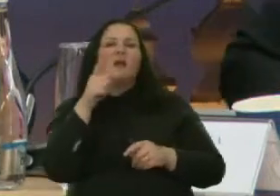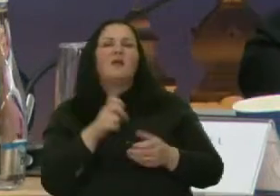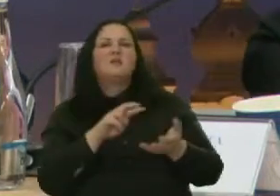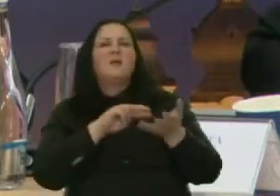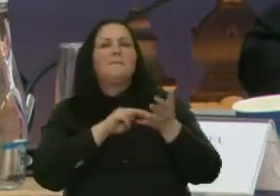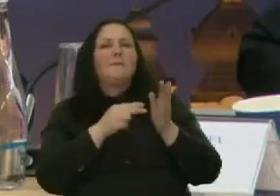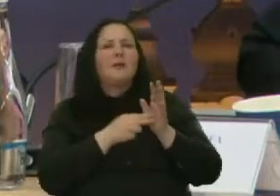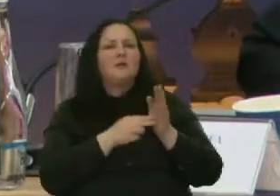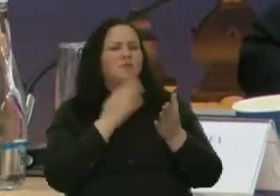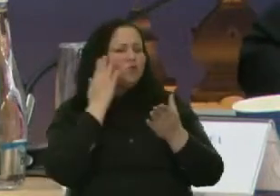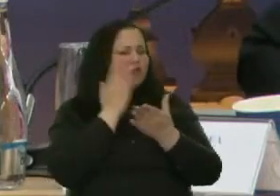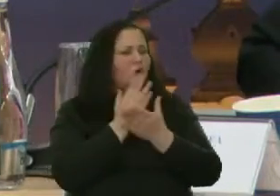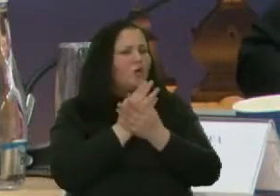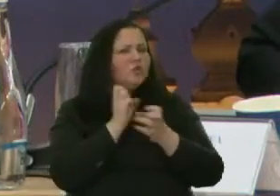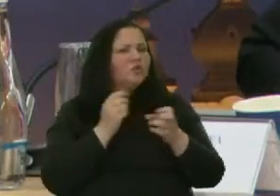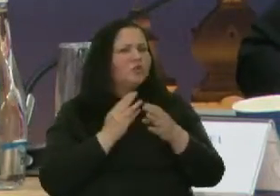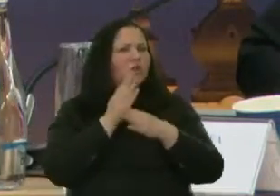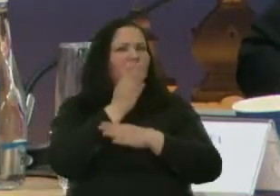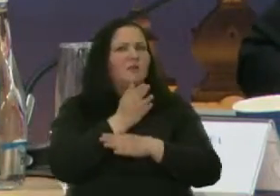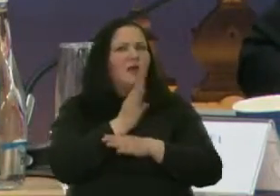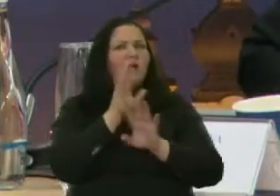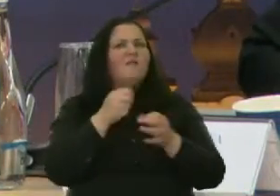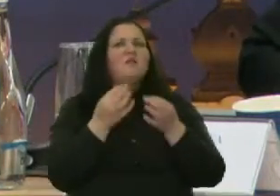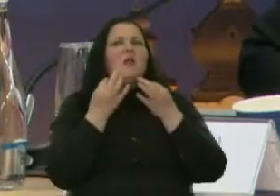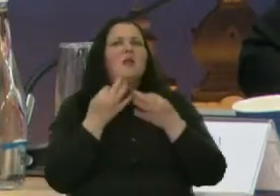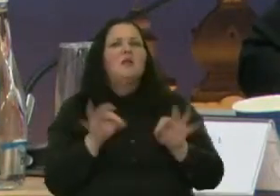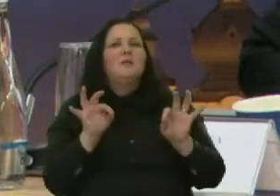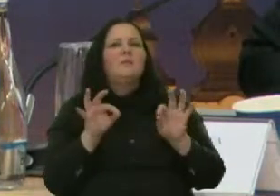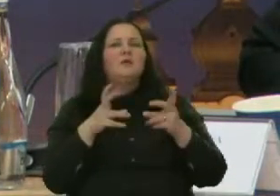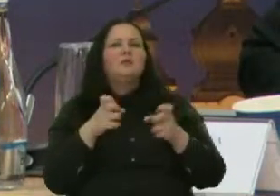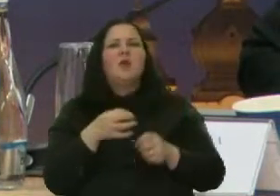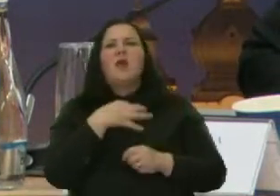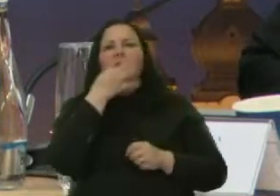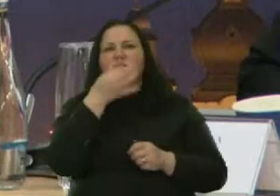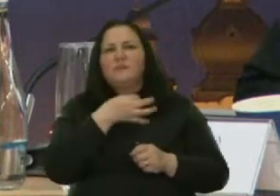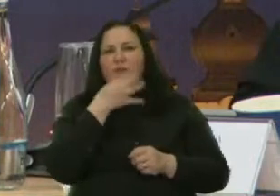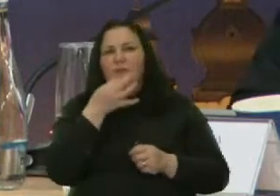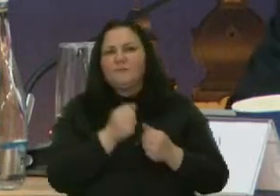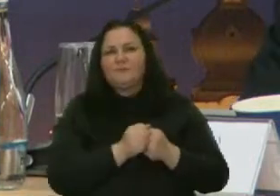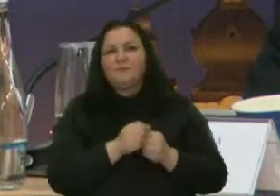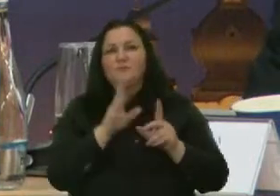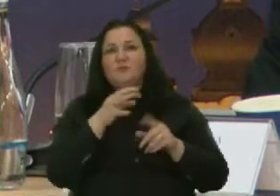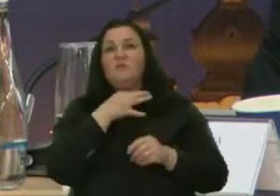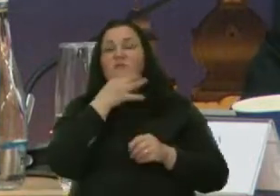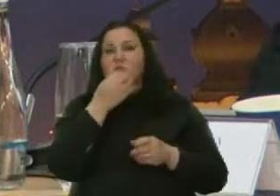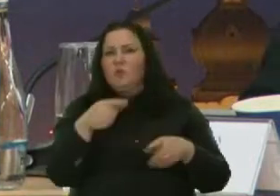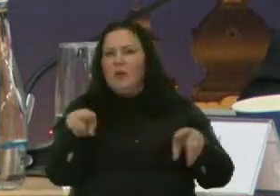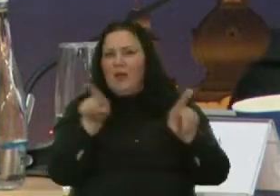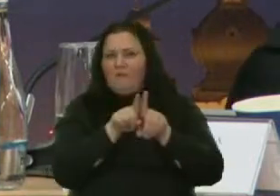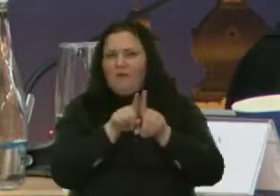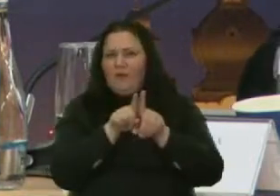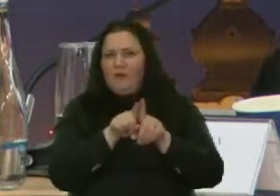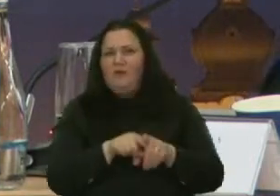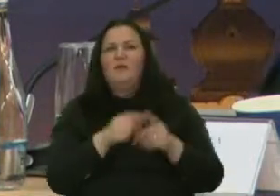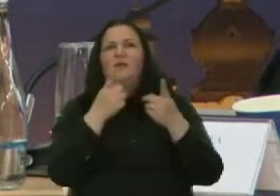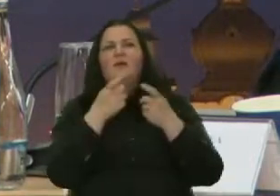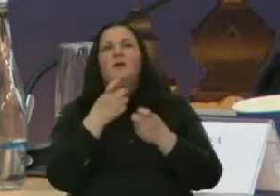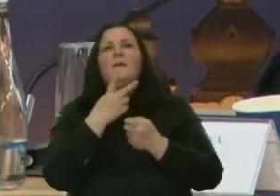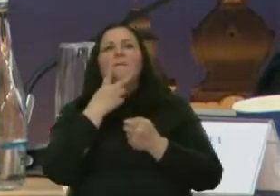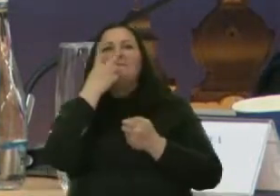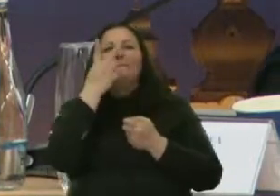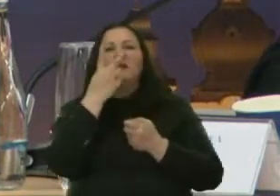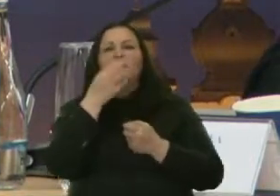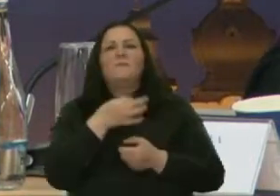intervine rămân să și aibă Libertatea de de opinie și de exprimare fac precizarea de asemenea că în privința